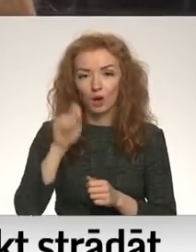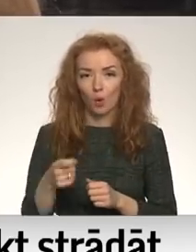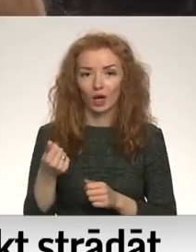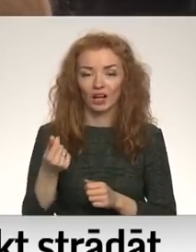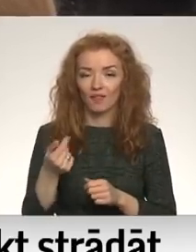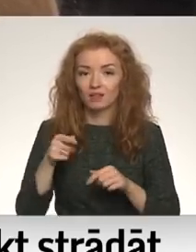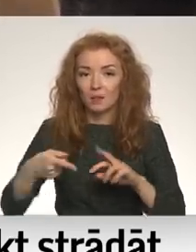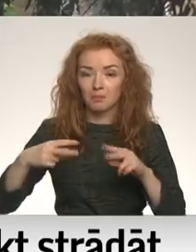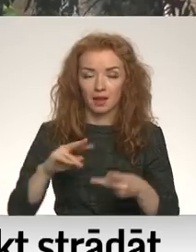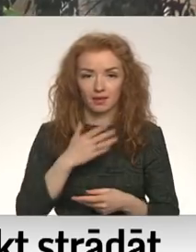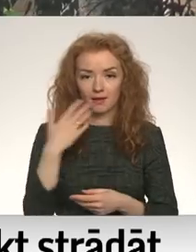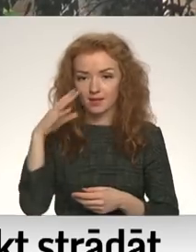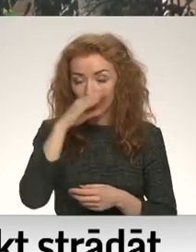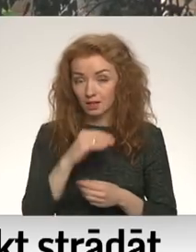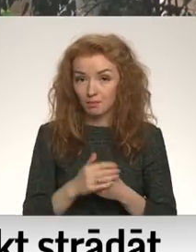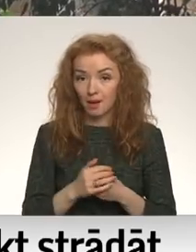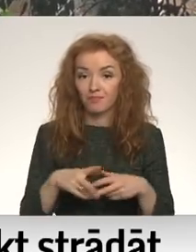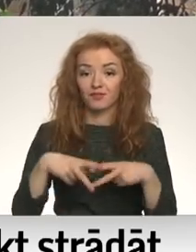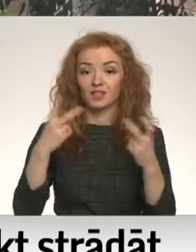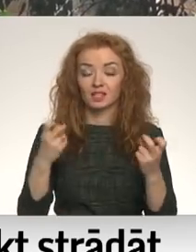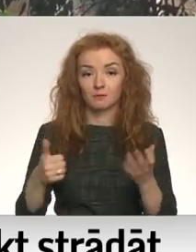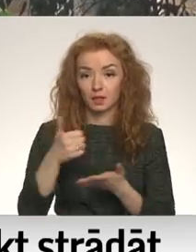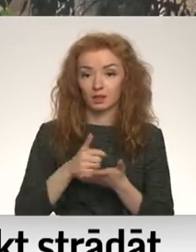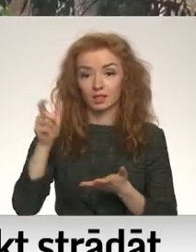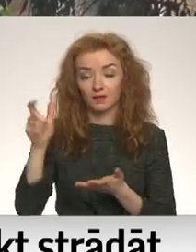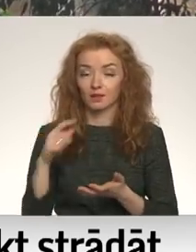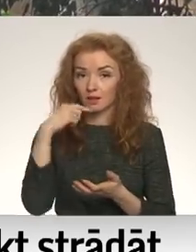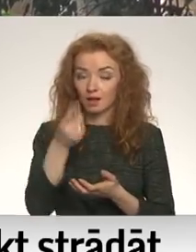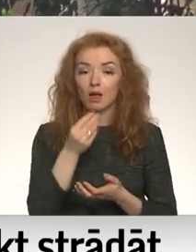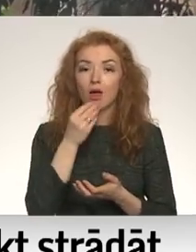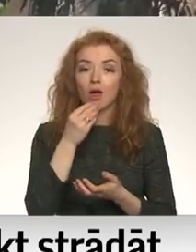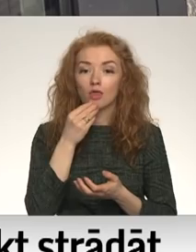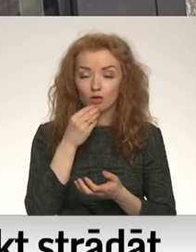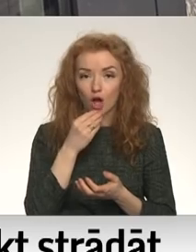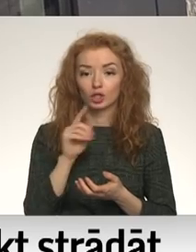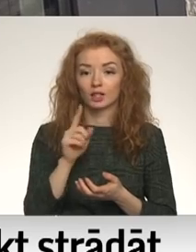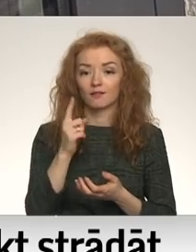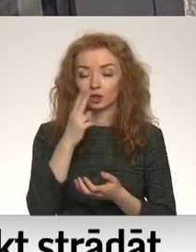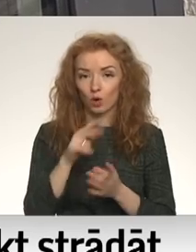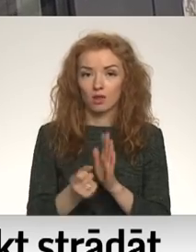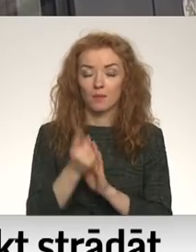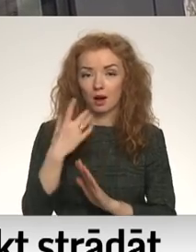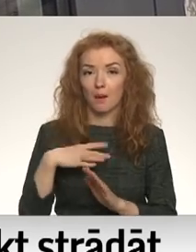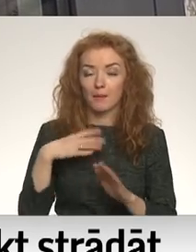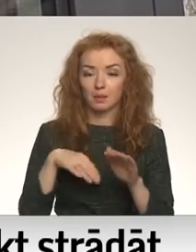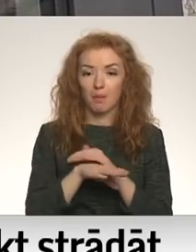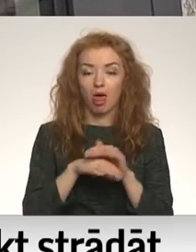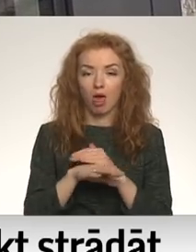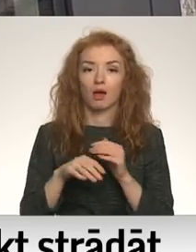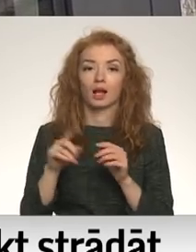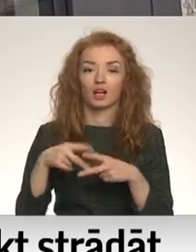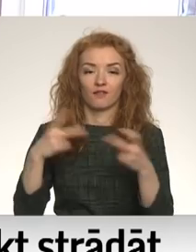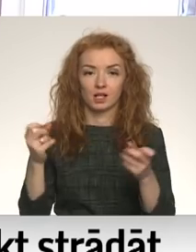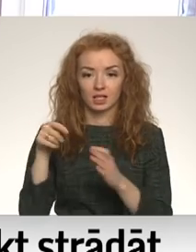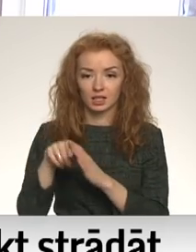apmainīt šeit nav iespējams. Kas stāsta viesnīcas pārstāvs ēdināšanas? Arī esot viens no iemesliem, kāpēc bēgļi izmitināti